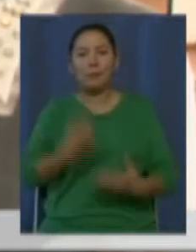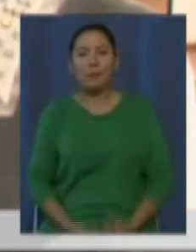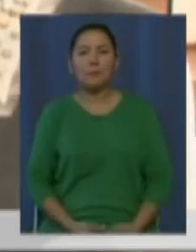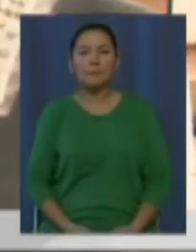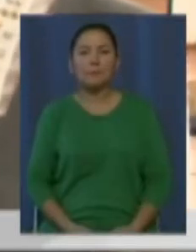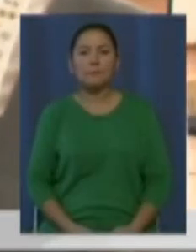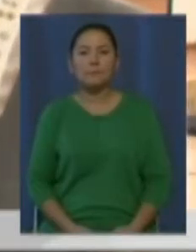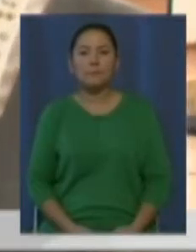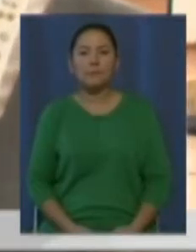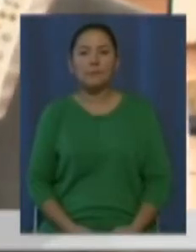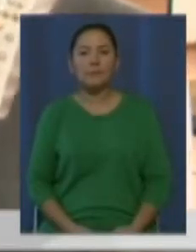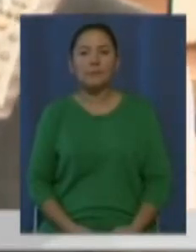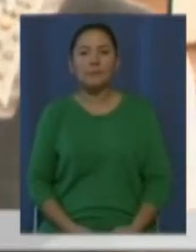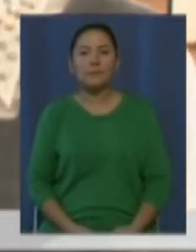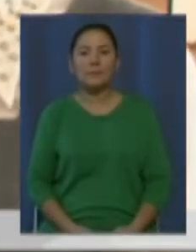жақсы